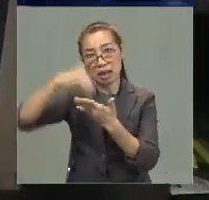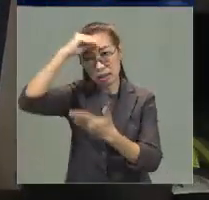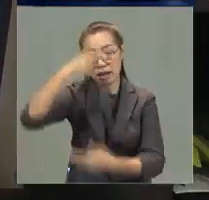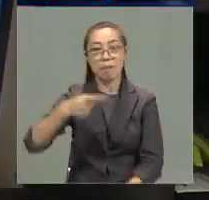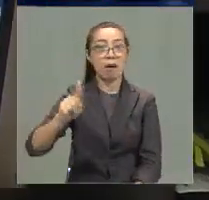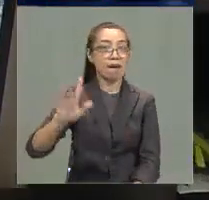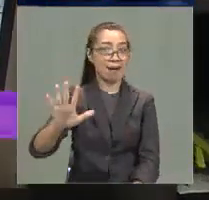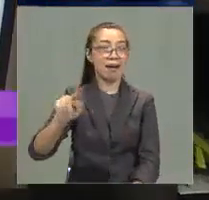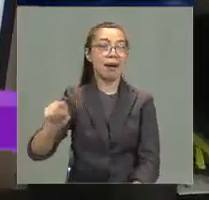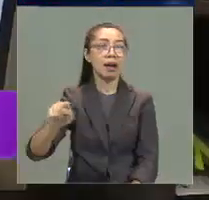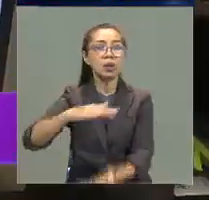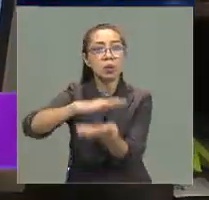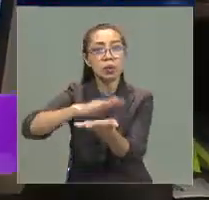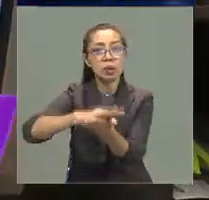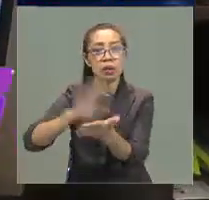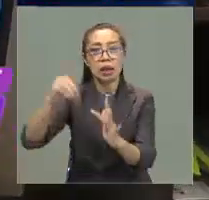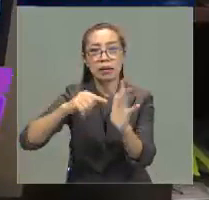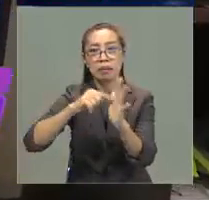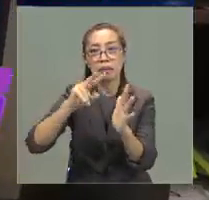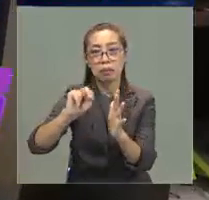บ้านนะคะพาไปดูตัวอย่างที่บ้านของเด็กหญิงธนิษฐาถามพันเมืองนักเรียนชั้นประถมศึกษาปีที่5โรงเรียนบ้านกกส้มโฮงจังหวัดสกลนครผู้ปกครองก็มาช่วยดูนะคะเปิดช่องทีวีดิจิตอลรวมไปถึงตารางเรียนและสมุดใบงานที่คุณครูได้มอบให้มาทำเป็นการบ้านตอนเช้าเนี่ยน้องขนิษฐาจะเรียนวิชาคณิตศาสตร์วิทยาศาสตร์และภาษาไทยส่วนตอนบ่ายจะเรียนวิชากลุ่มบูรณาการแกนหลักสังคมศึกษาและแกหละกทนอกจากน้องกันได้ถ้าจะตั้งใจเรียนด้วยตัวเองแล้วผู้ปกครองก็คอยให้คำแนะนำในการรับชมสื่อการสอนแบบใหม่ให้น้องนั้นมีความเคยชินแล้วก็ปรับตัวไปค่ะหลายคนกังวลใจนะคะว่าอ่านอย่างเราพาไปดูตัวอย่างของครอบครัวที่พร้อมที่สามารถพาน้องๆ